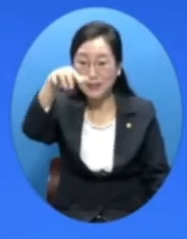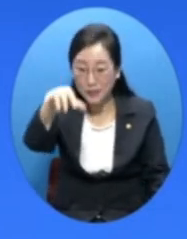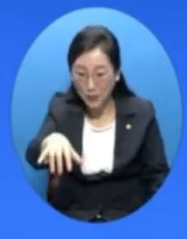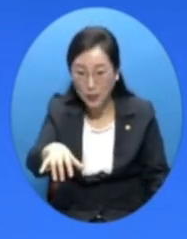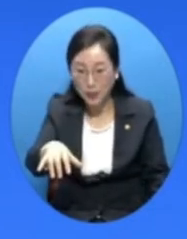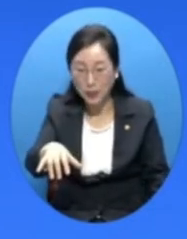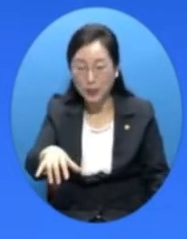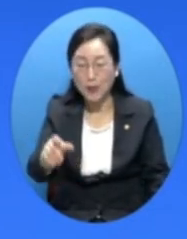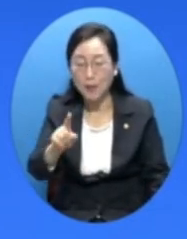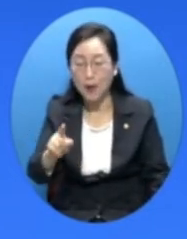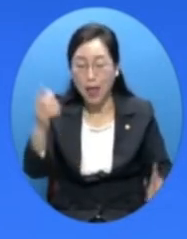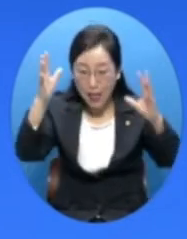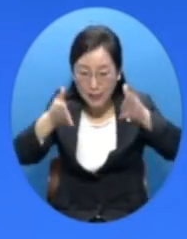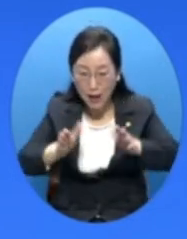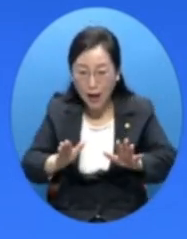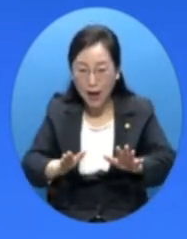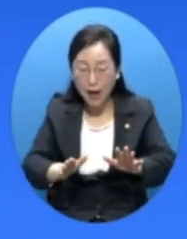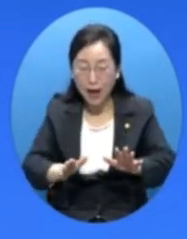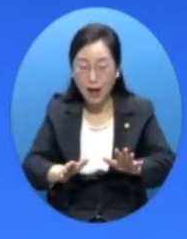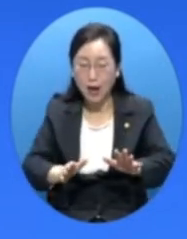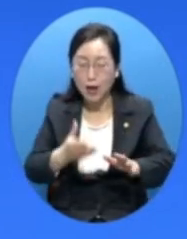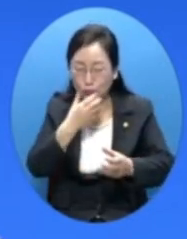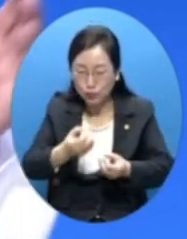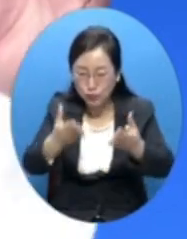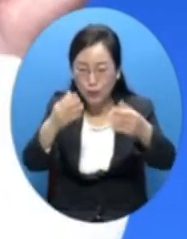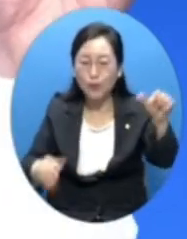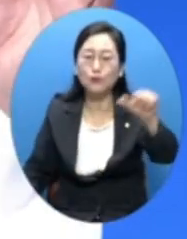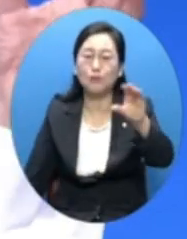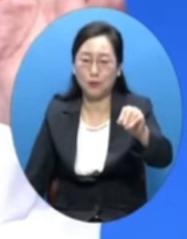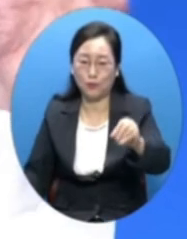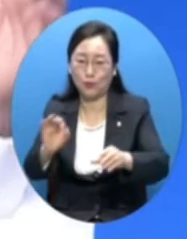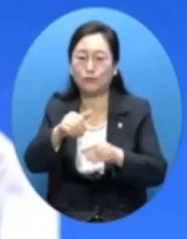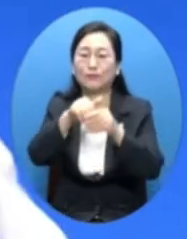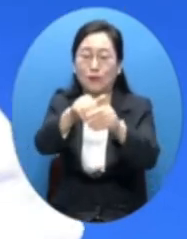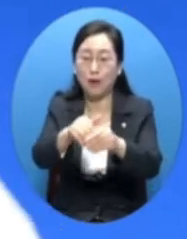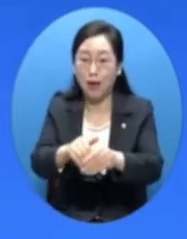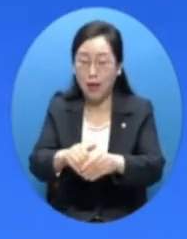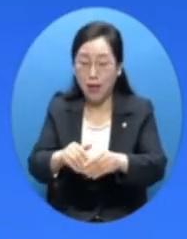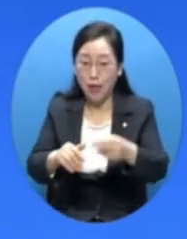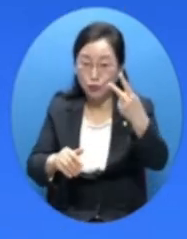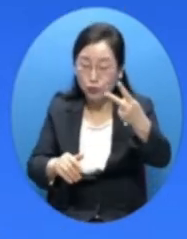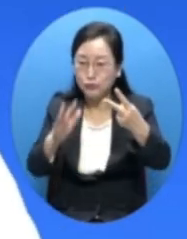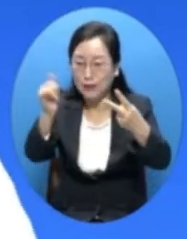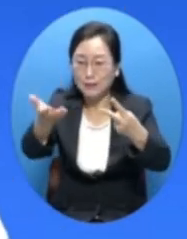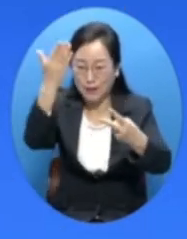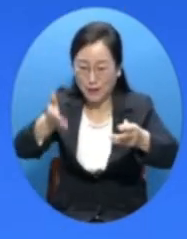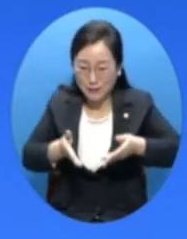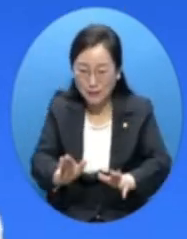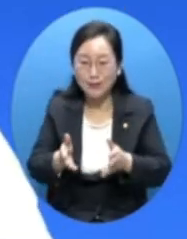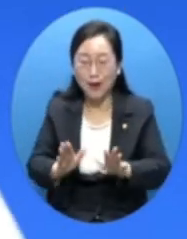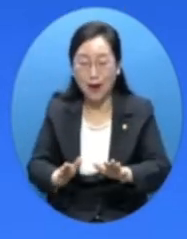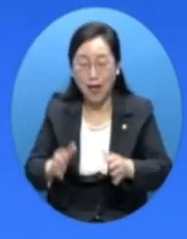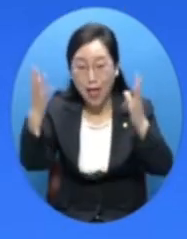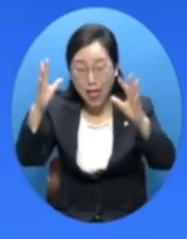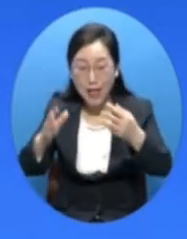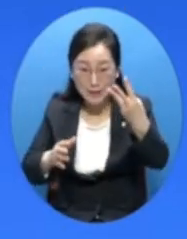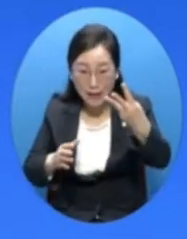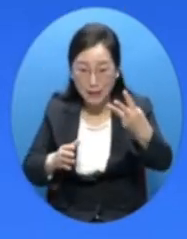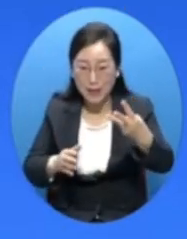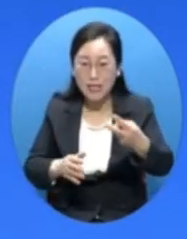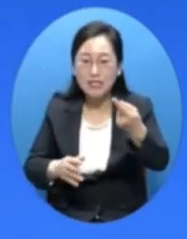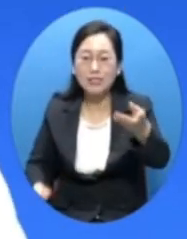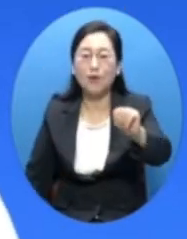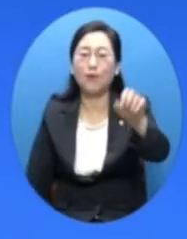태어나면 5천만 원씩 줍니다. 그래가지고 거기는 아이가 두 명 넘게씩 태어난대요. 아이 셋 낳으면 1억 5천만